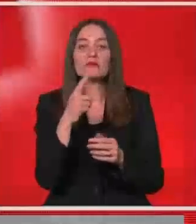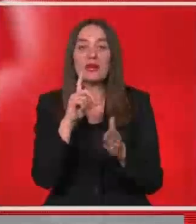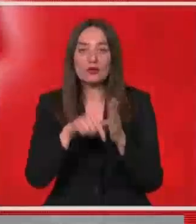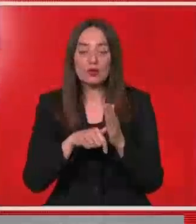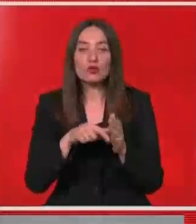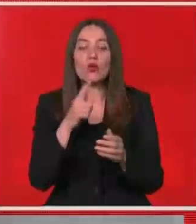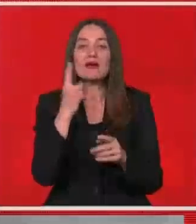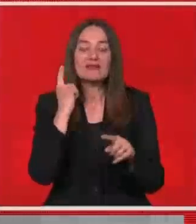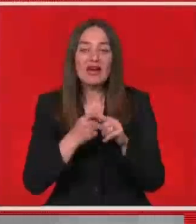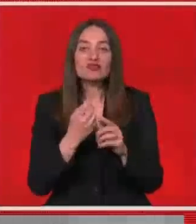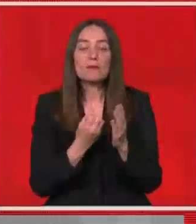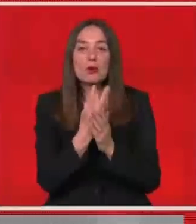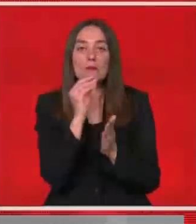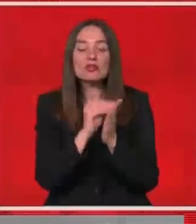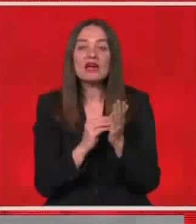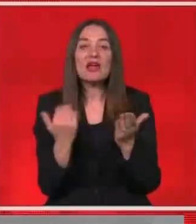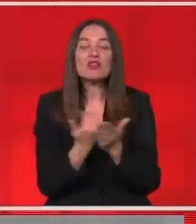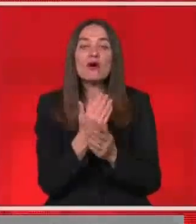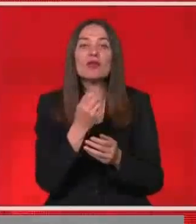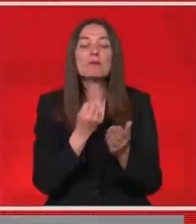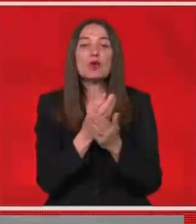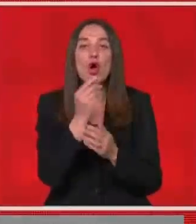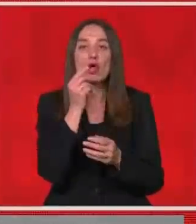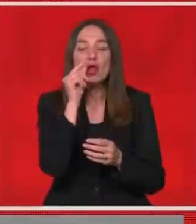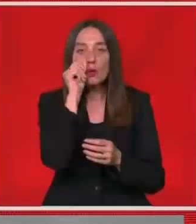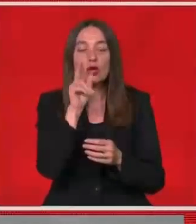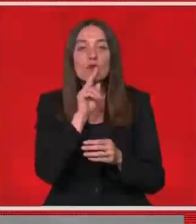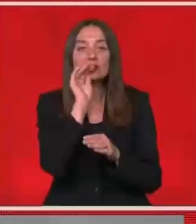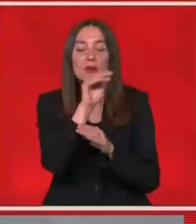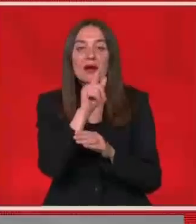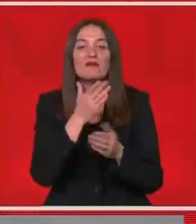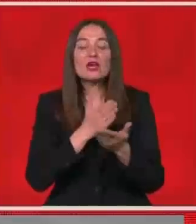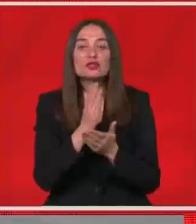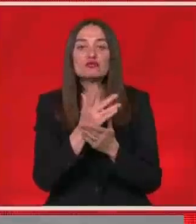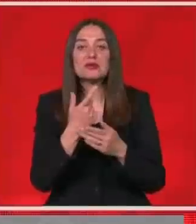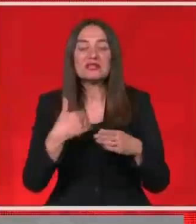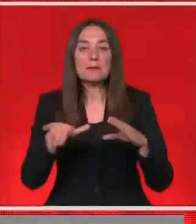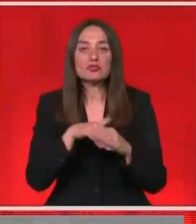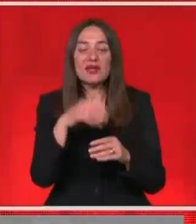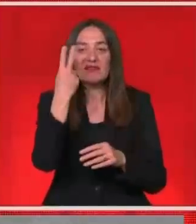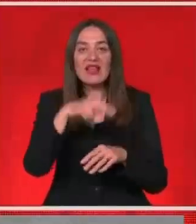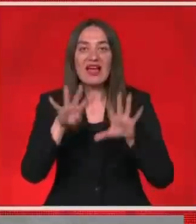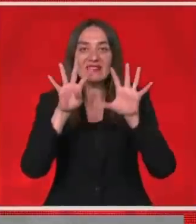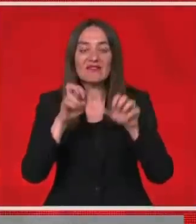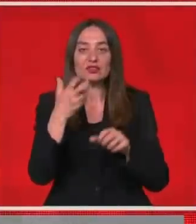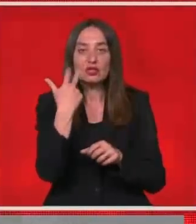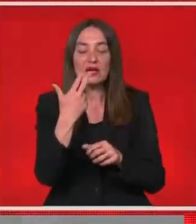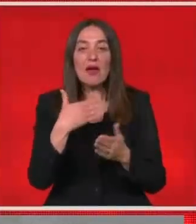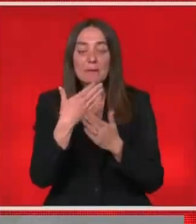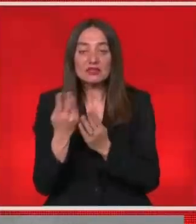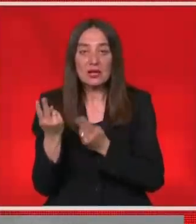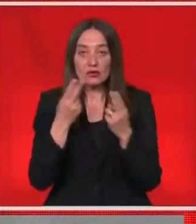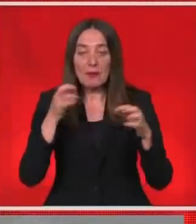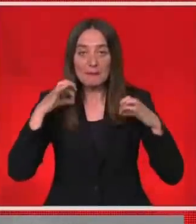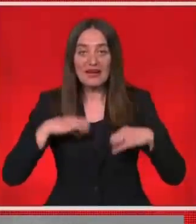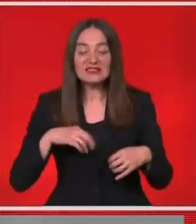dakle, novi broj ljudi koji se prijavili u službu za zapošljavanje je 2930. Nakon gostovanja predsjednika